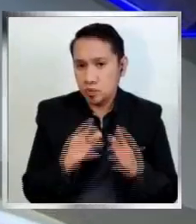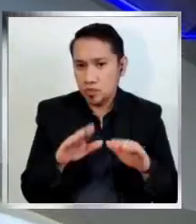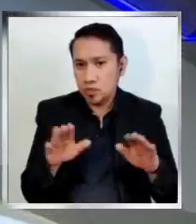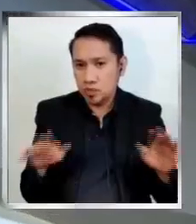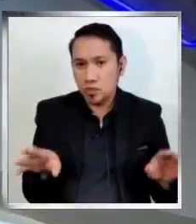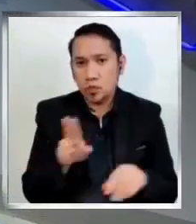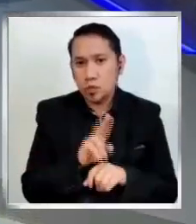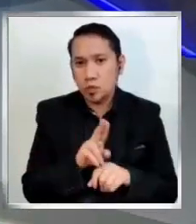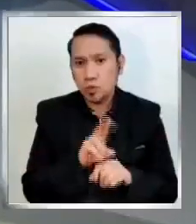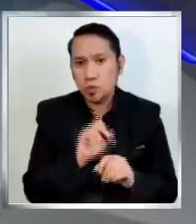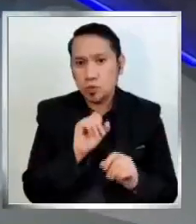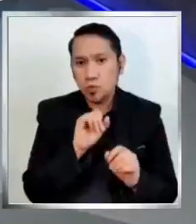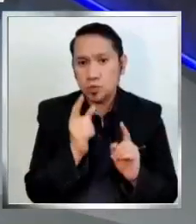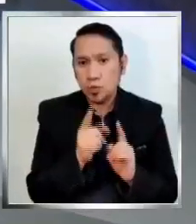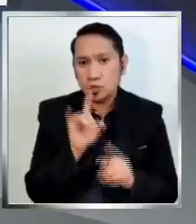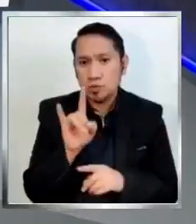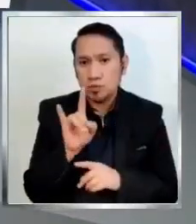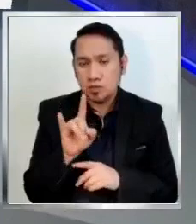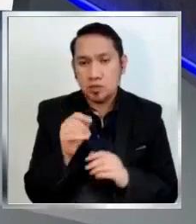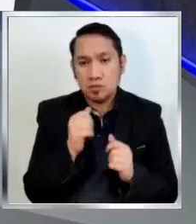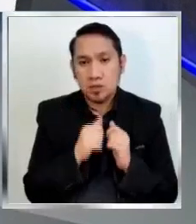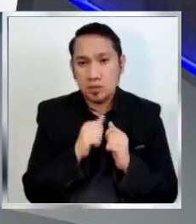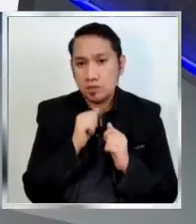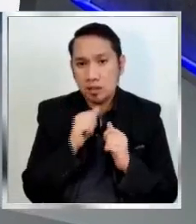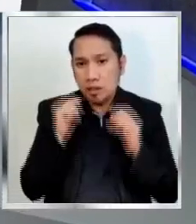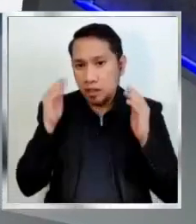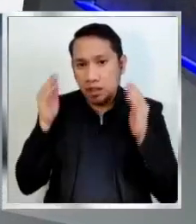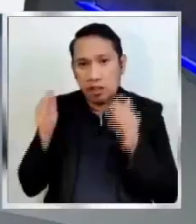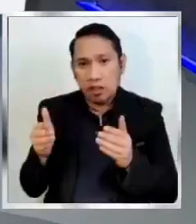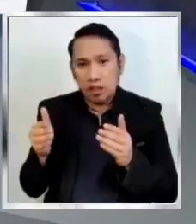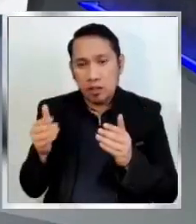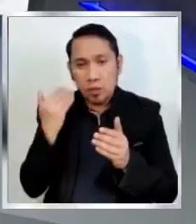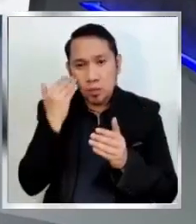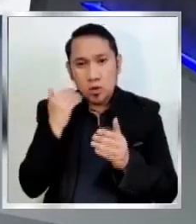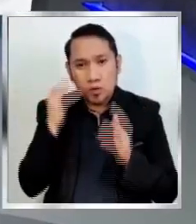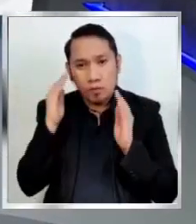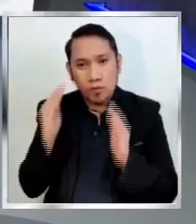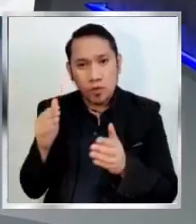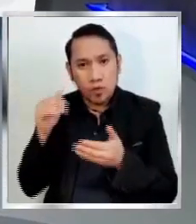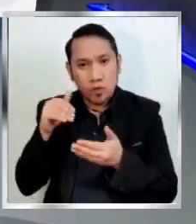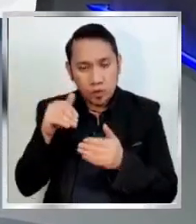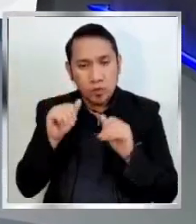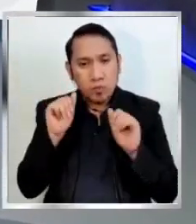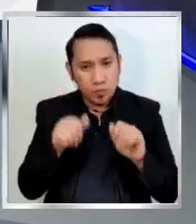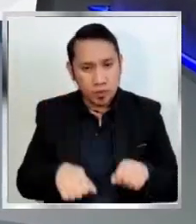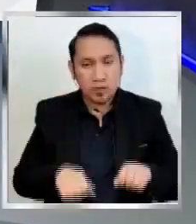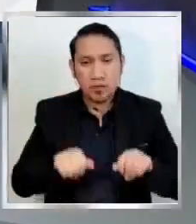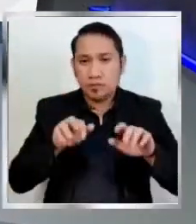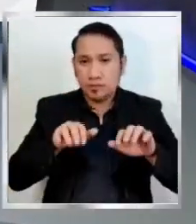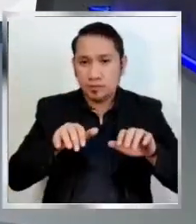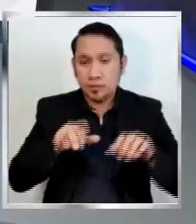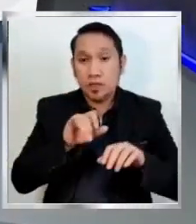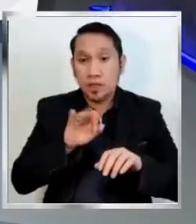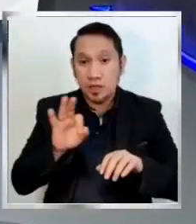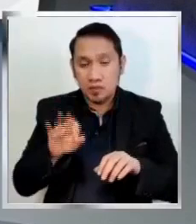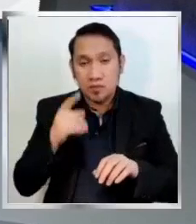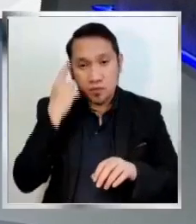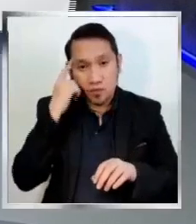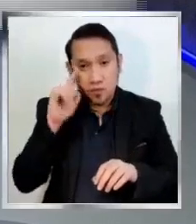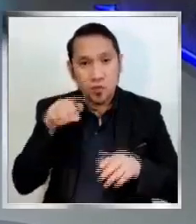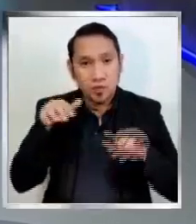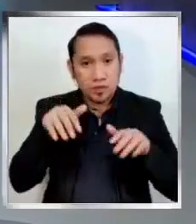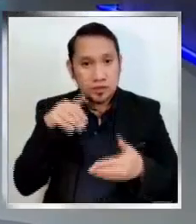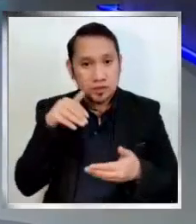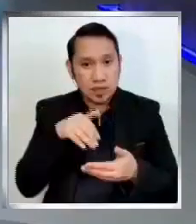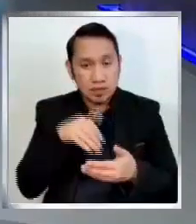baka hindi nila mabigyan ng atensyon ang kanilang pag-aaral. Pwede raw gumamit ng computer kung para ito sa pag-aaral. Para naman sa